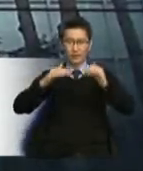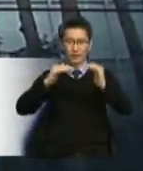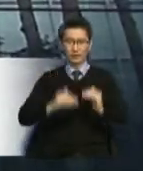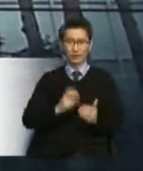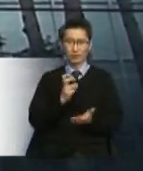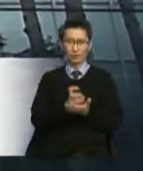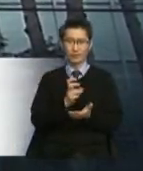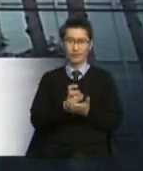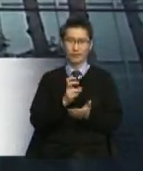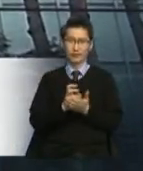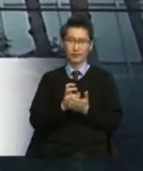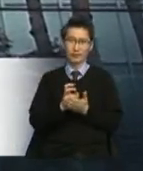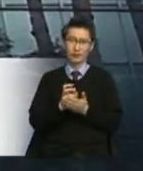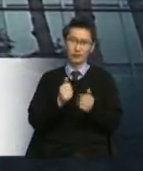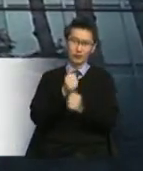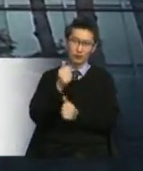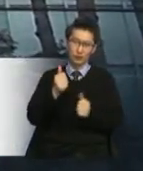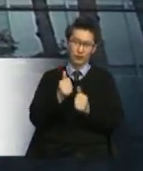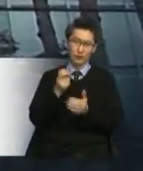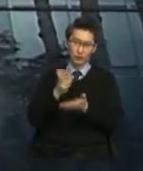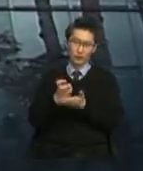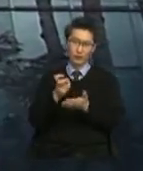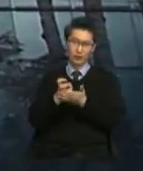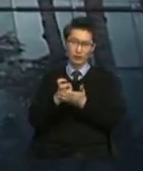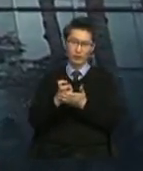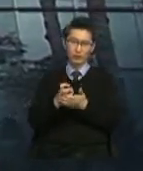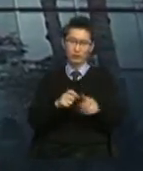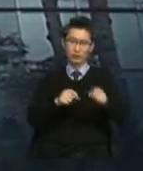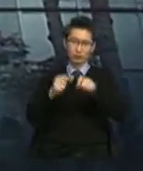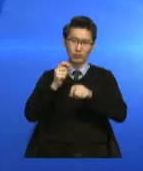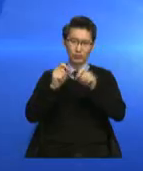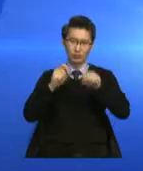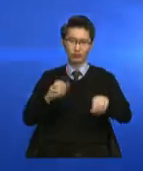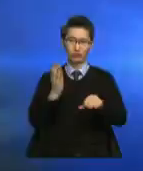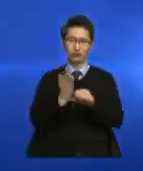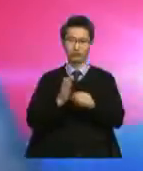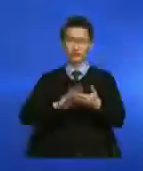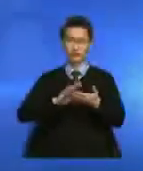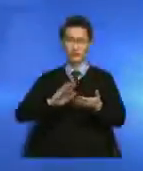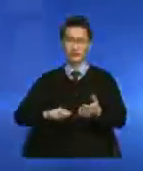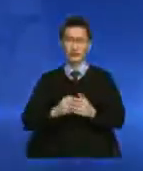조례 개정안이 구의회에서 보류된 겁니다. 천세훈 기자입니다.